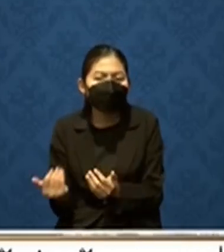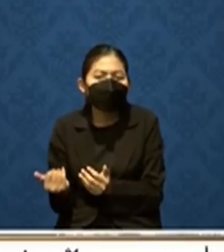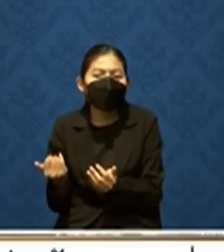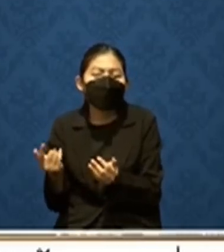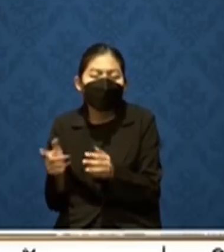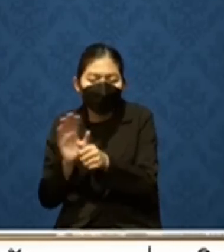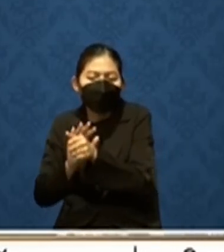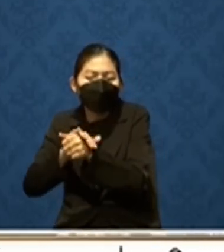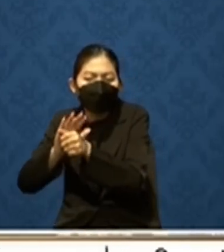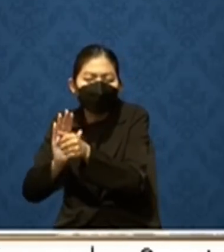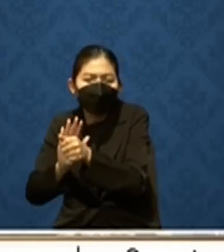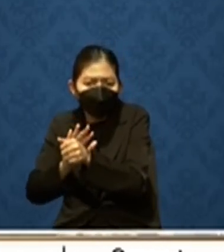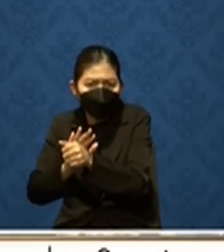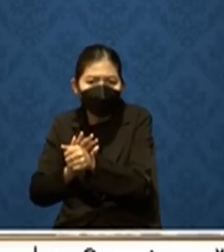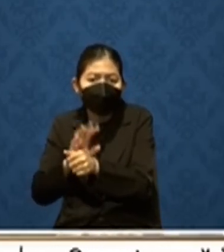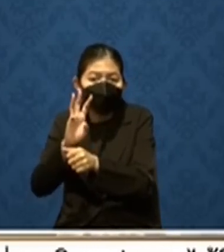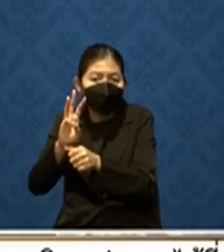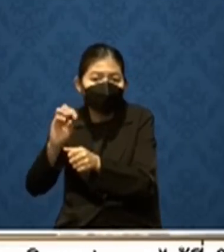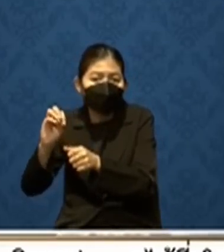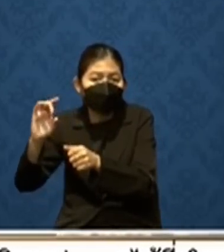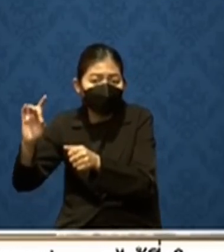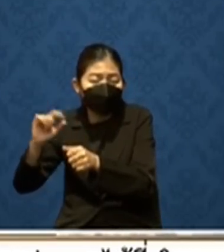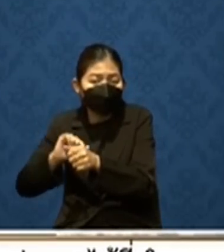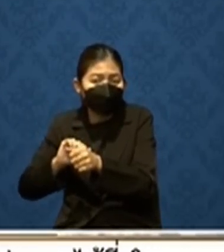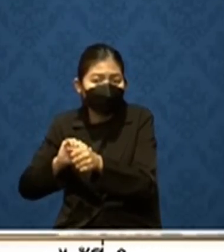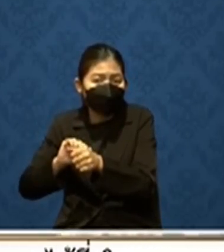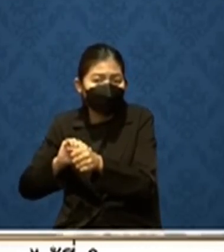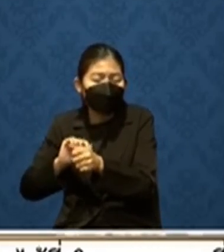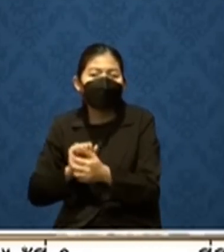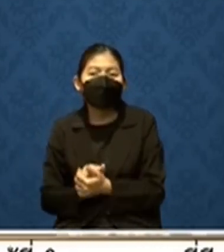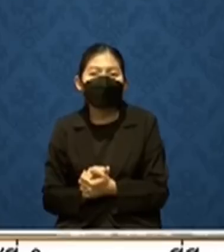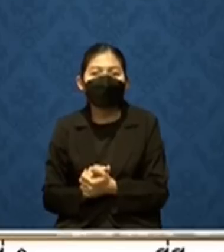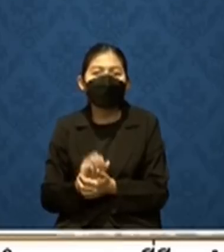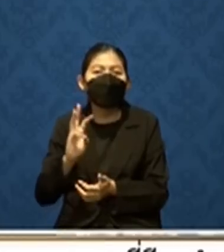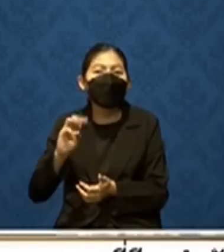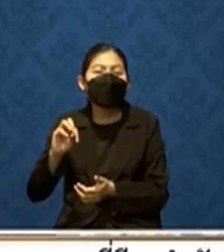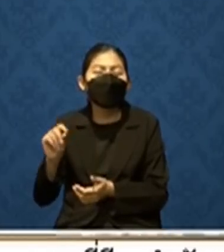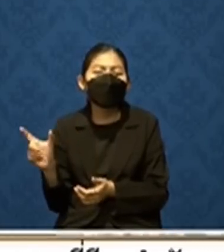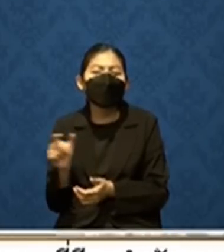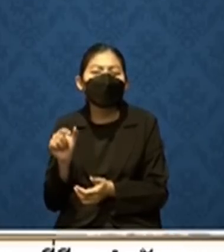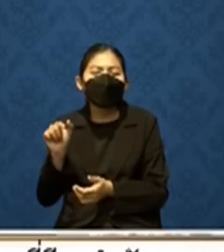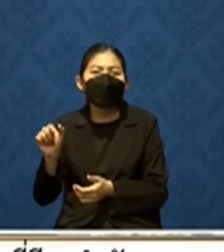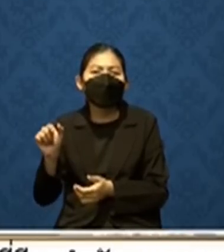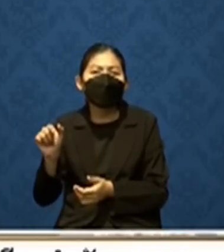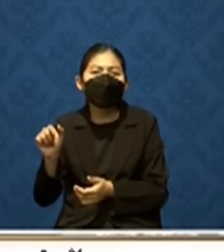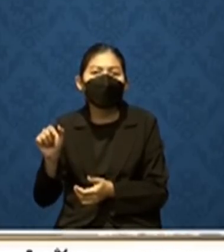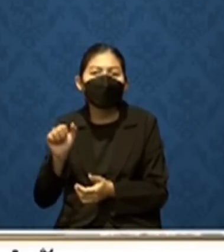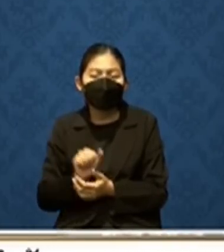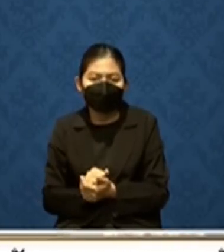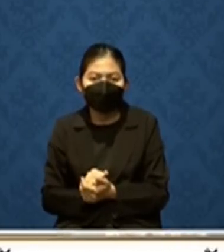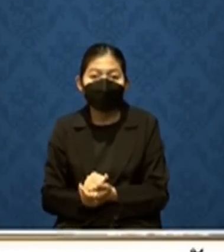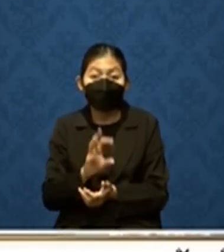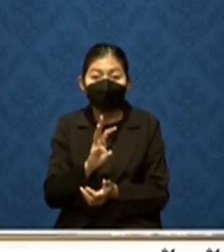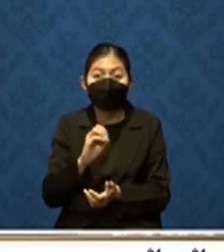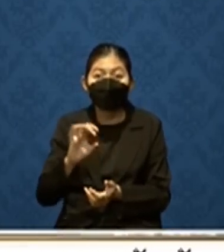6 081608ธนาคารเอ่อออกไปได้แล้วผม 08เนี่ย